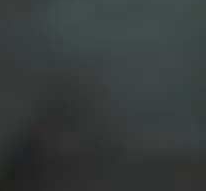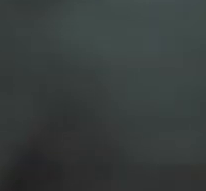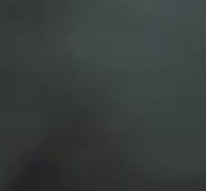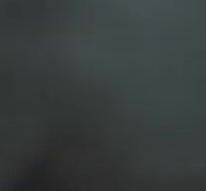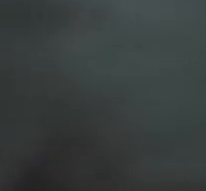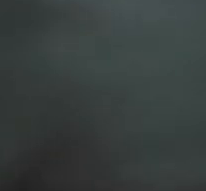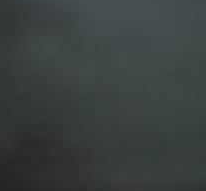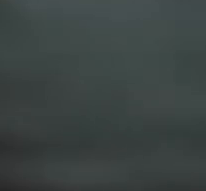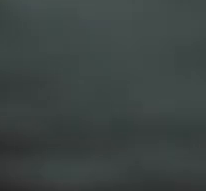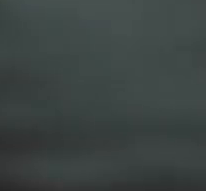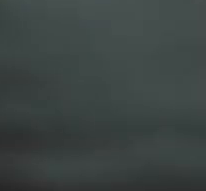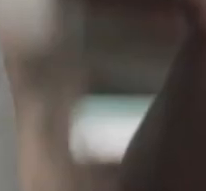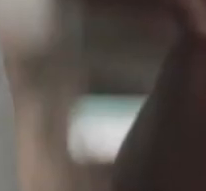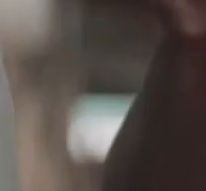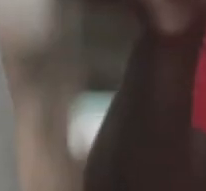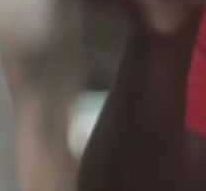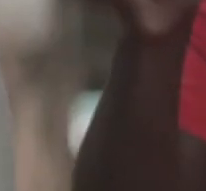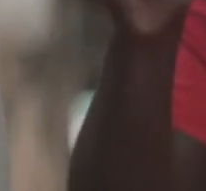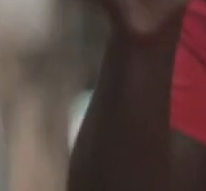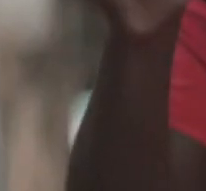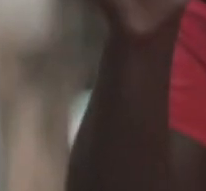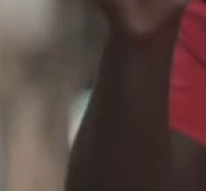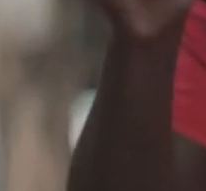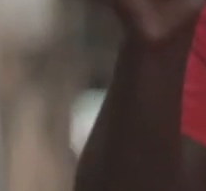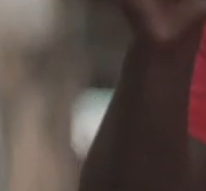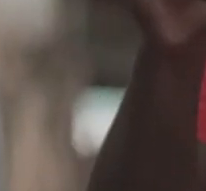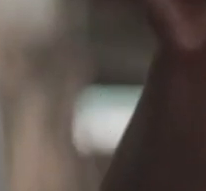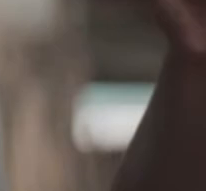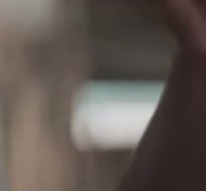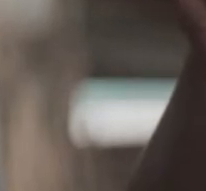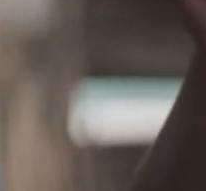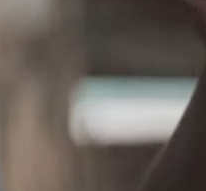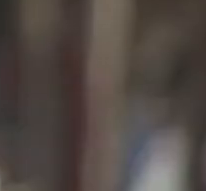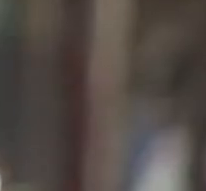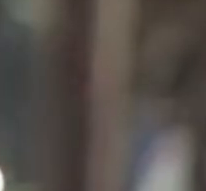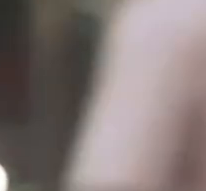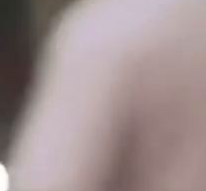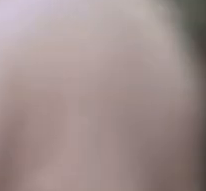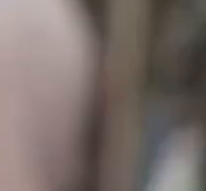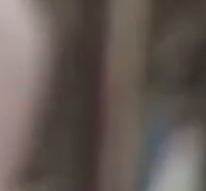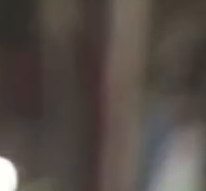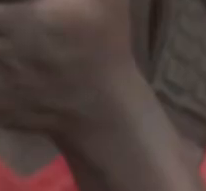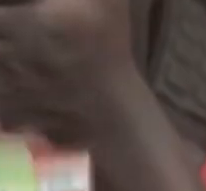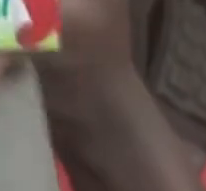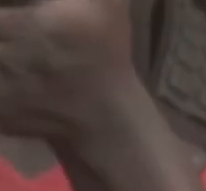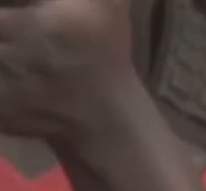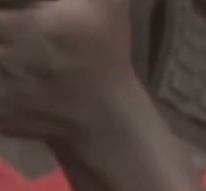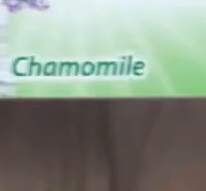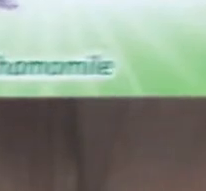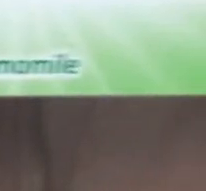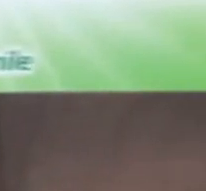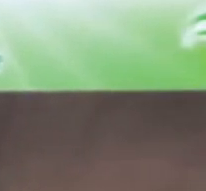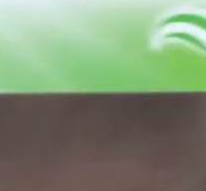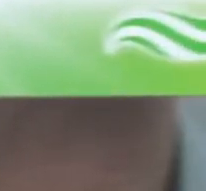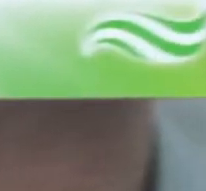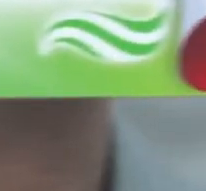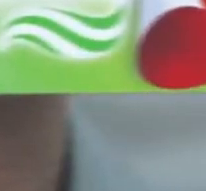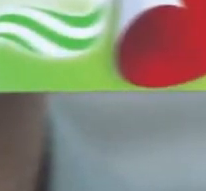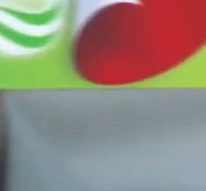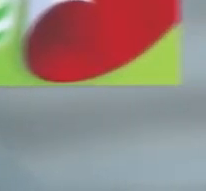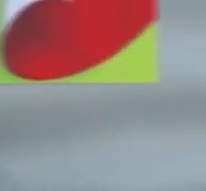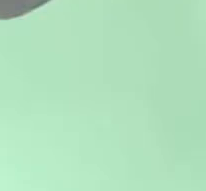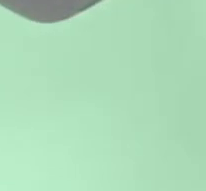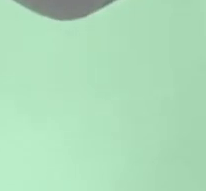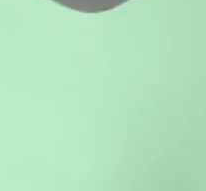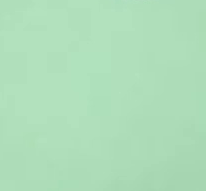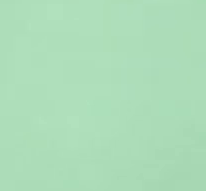Zako zinauma? Je, dawa yako ya meno inasage eucalyptus mare chamomile? Yote kwa dawa moja ya meno? Ndiyo, jaribu Colgate Herbal. Ina